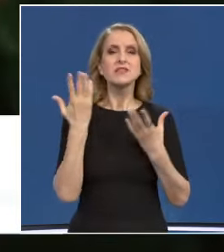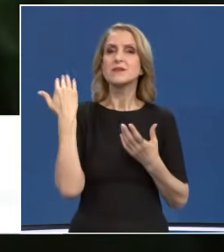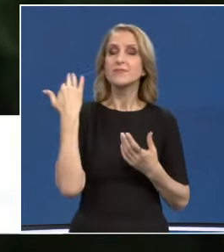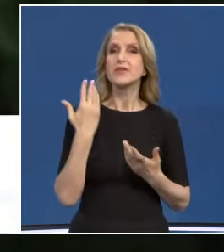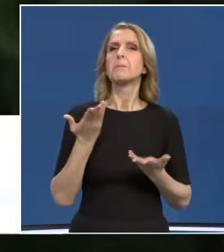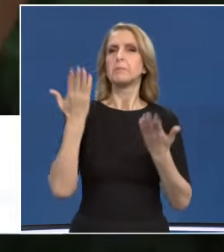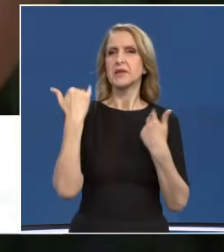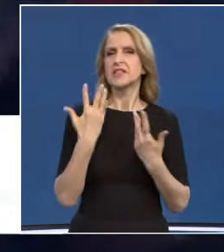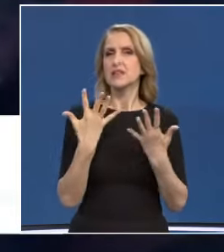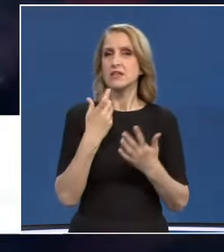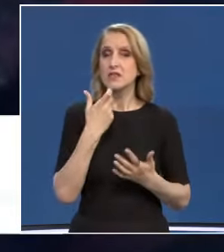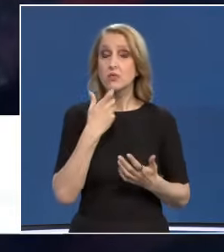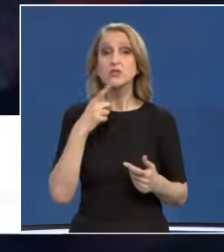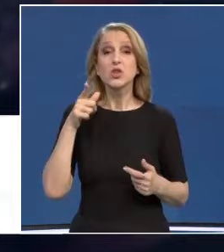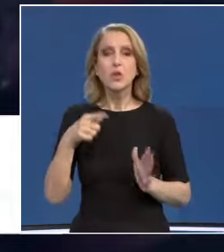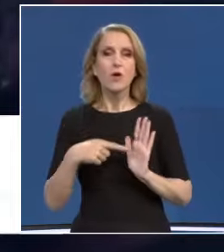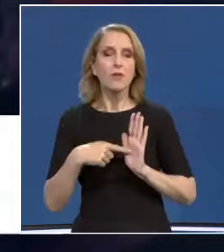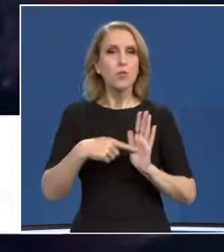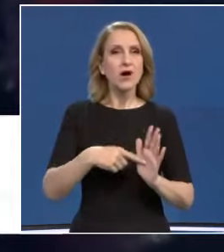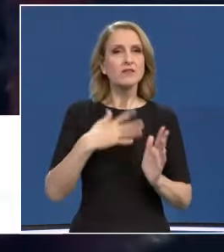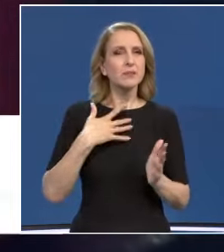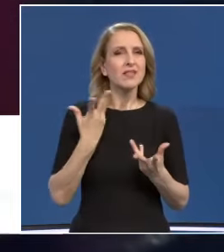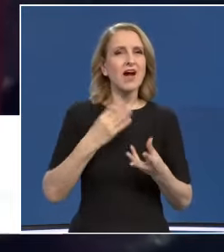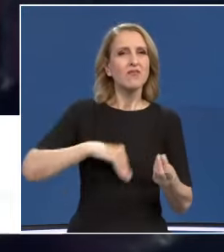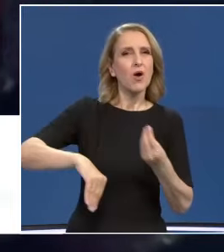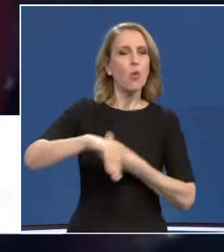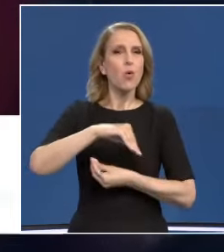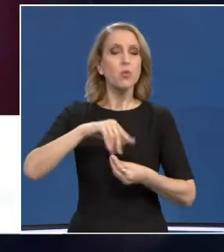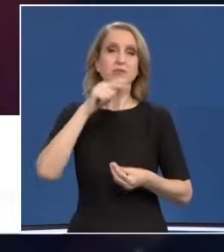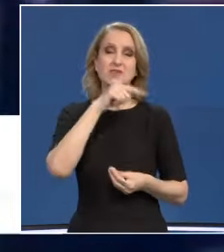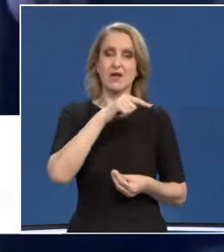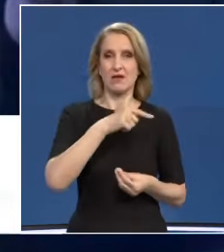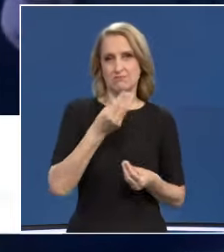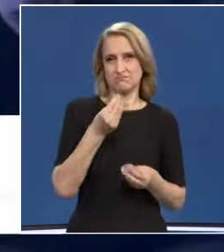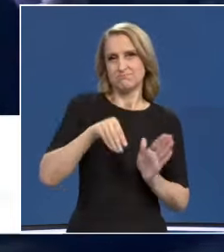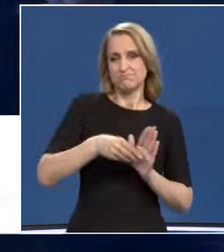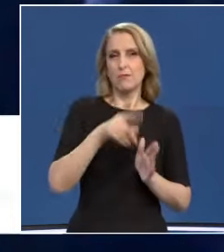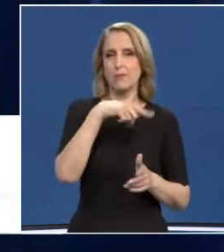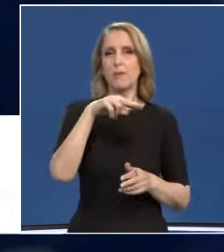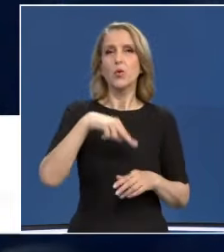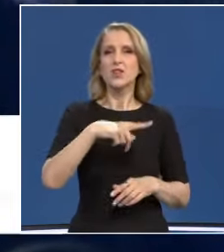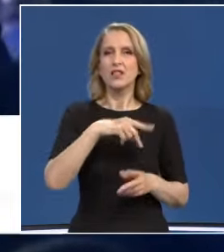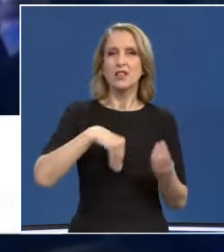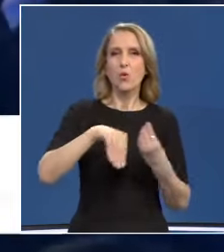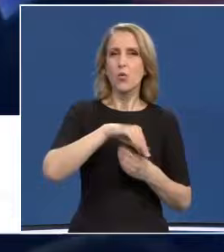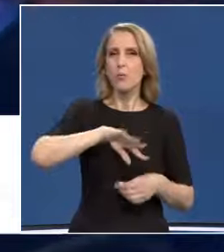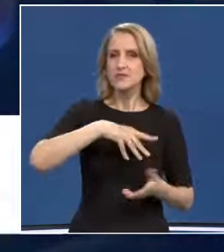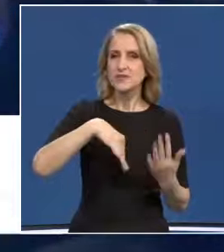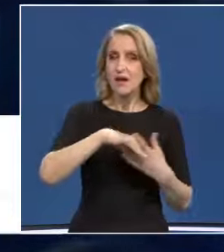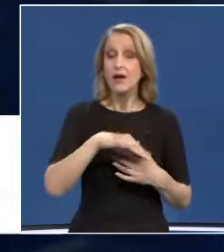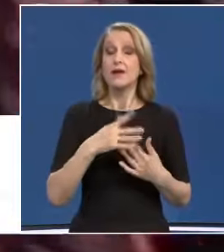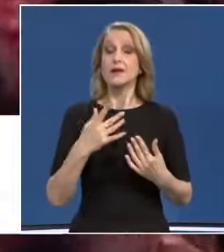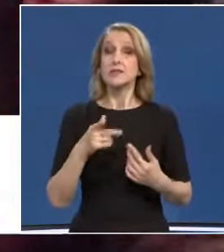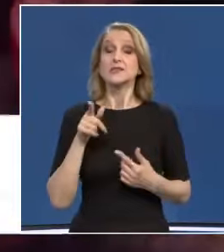от десетилетие, когато разкри корупция в големи размери сред елита около президента Путин. Той си спечели възхищението